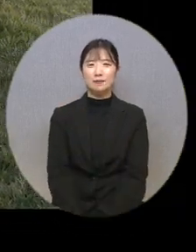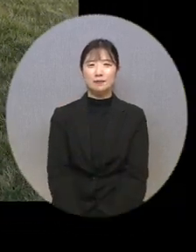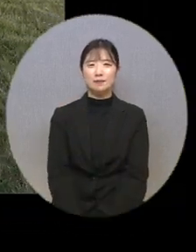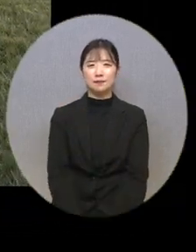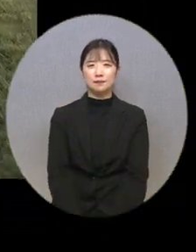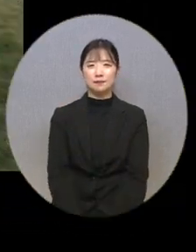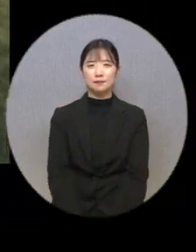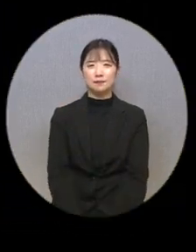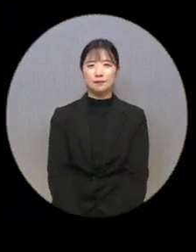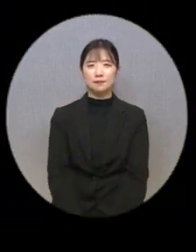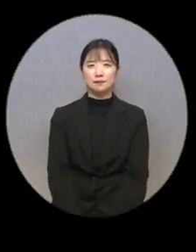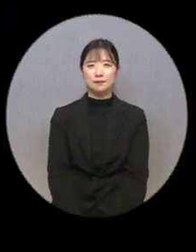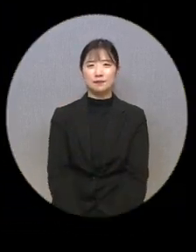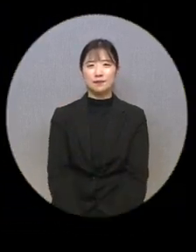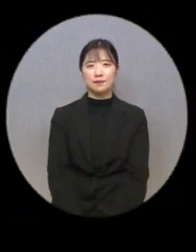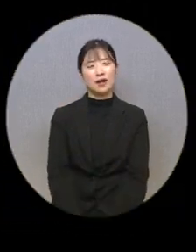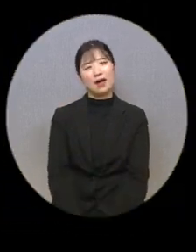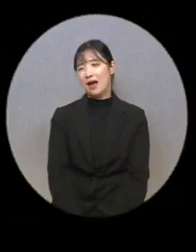아